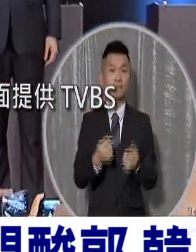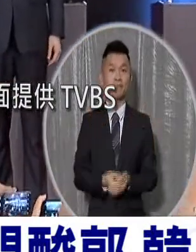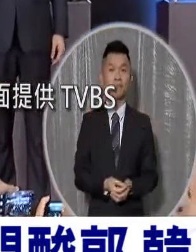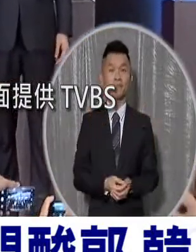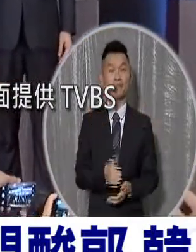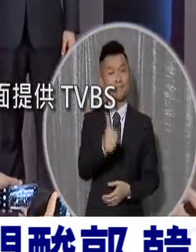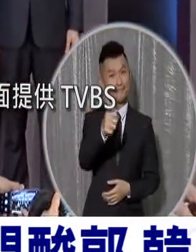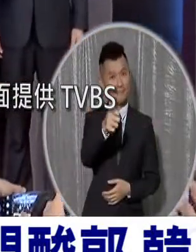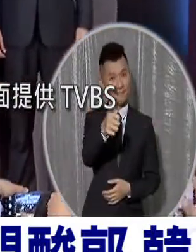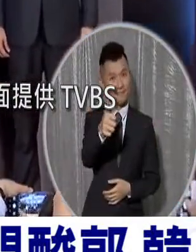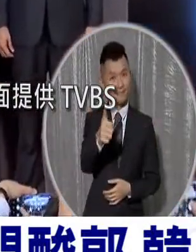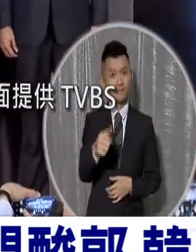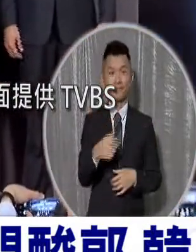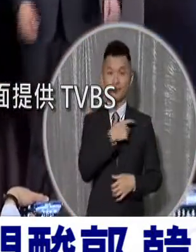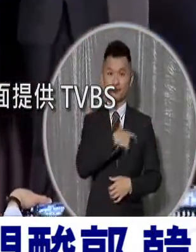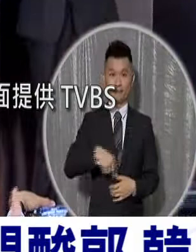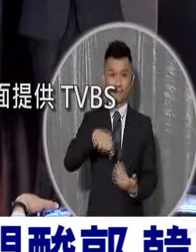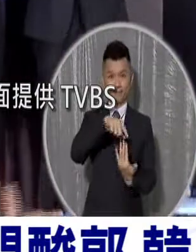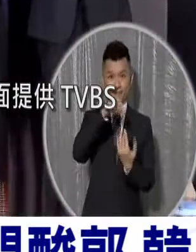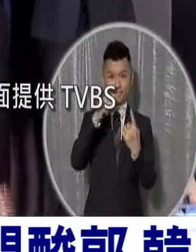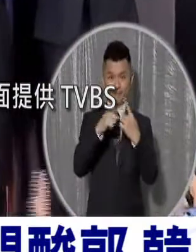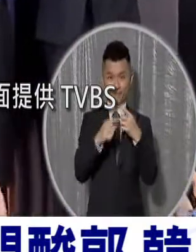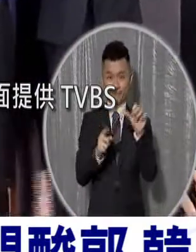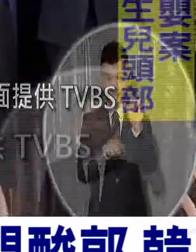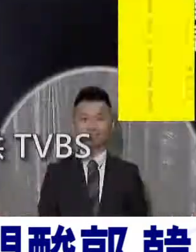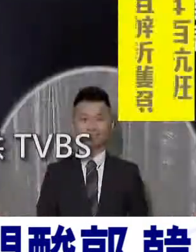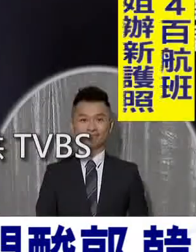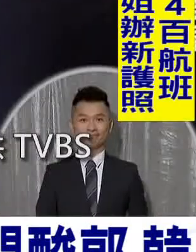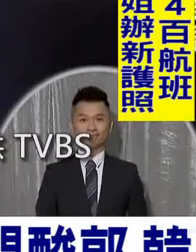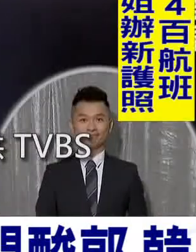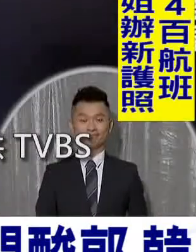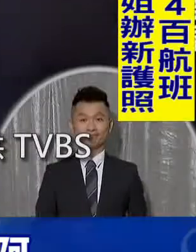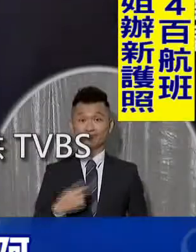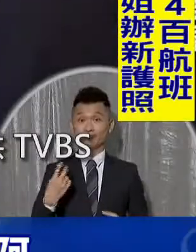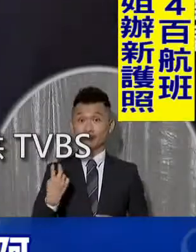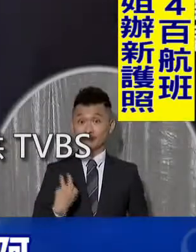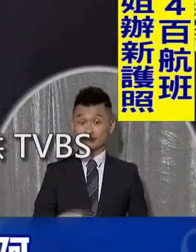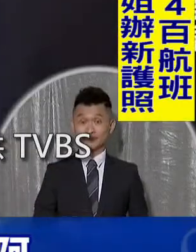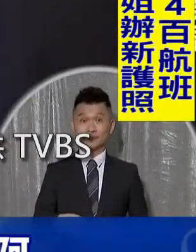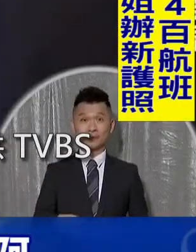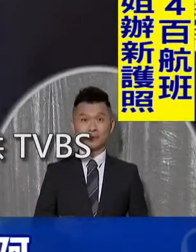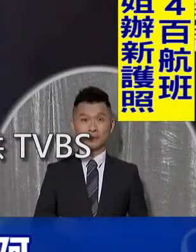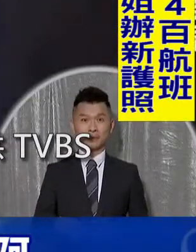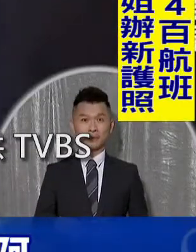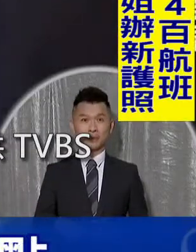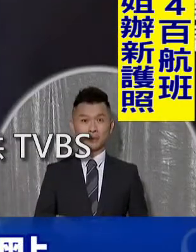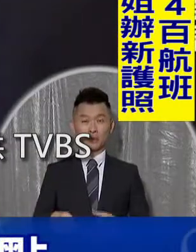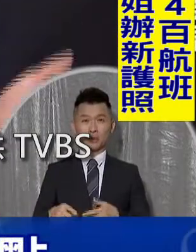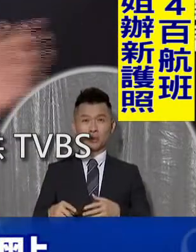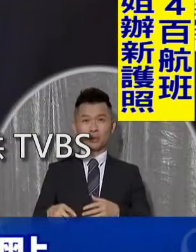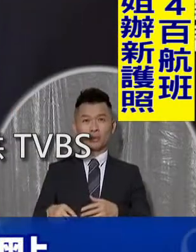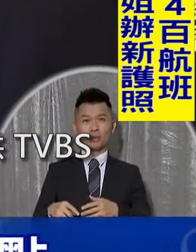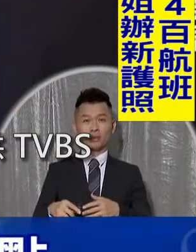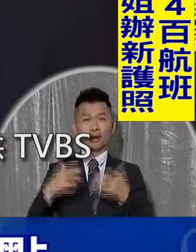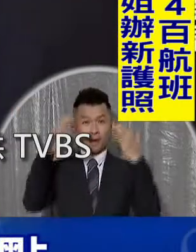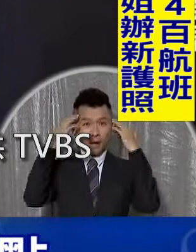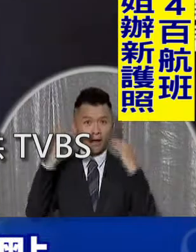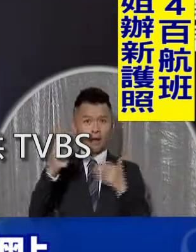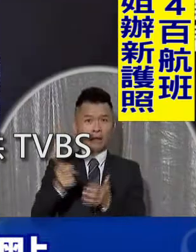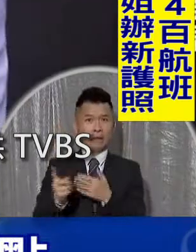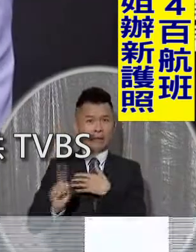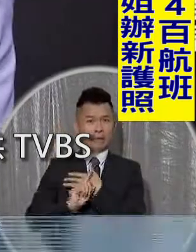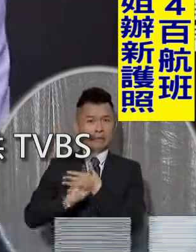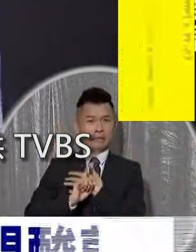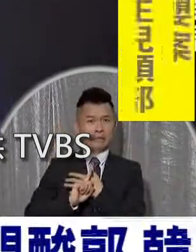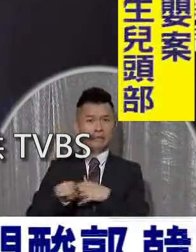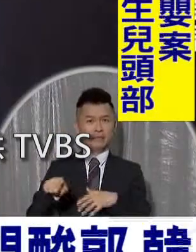也让不少网友看了直呼被圈粉了。 今天国瑜轩有点紧张啊，这个你是地主啊，轻松一点。 参加